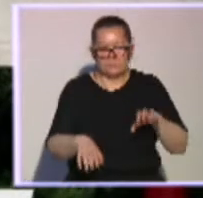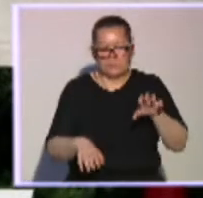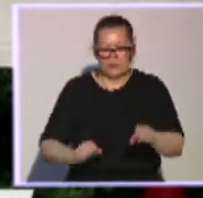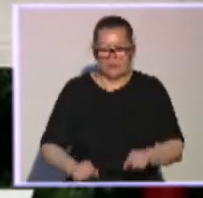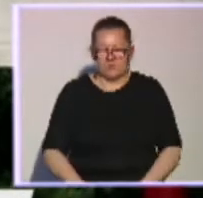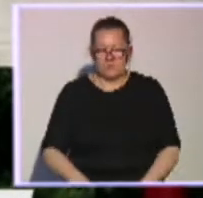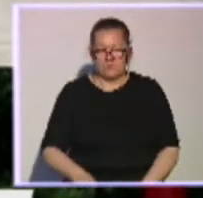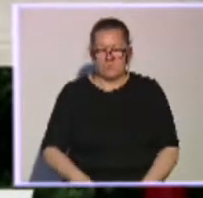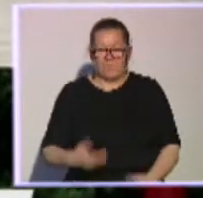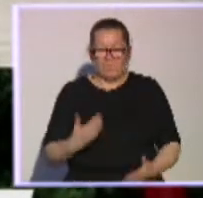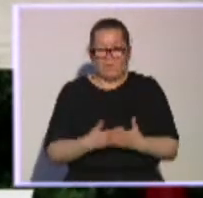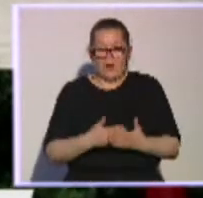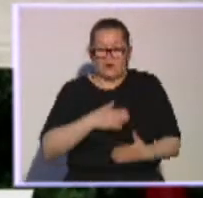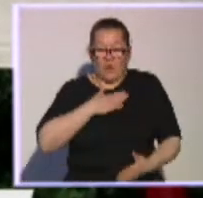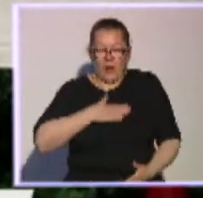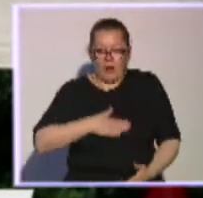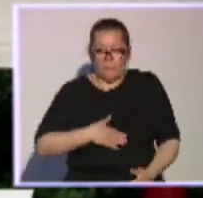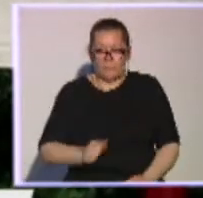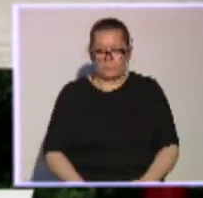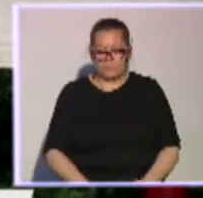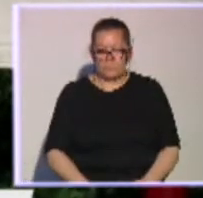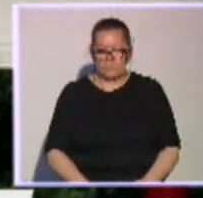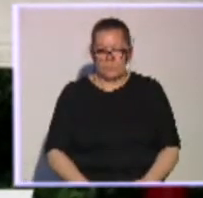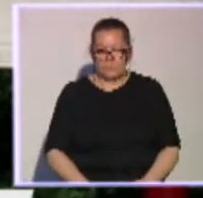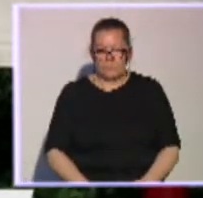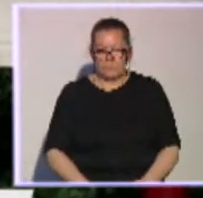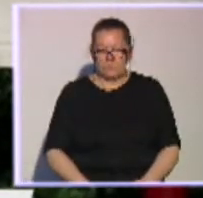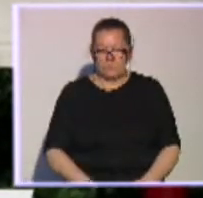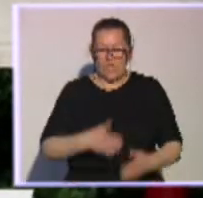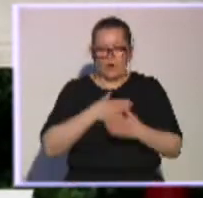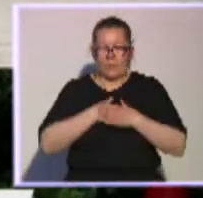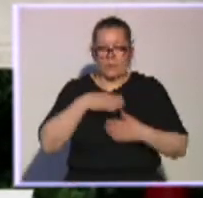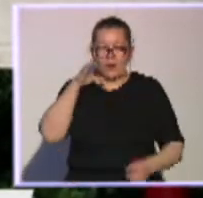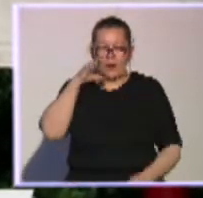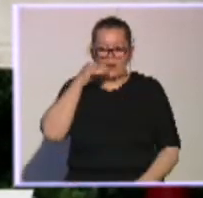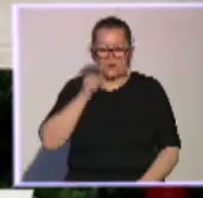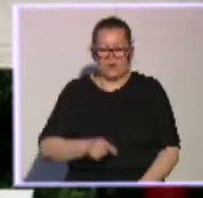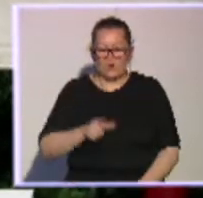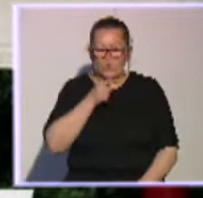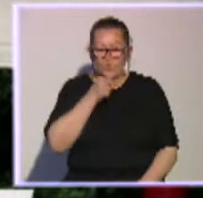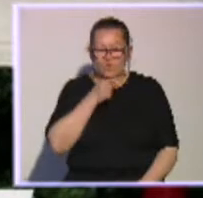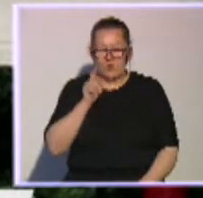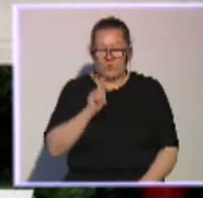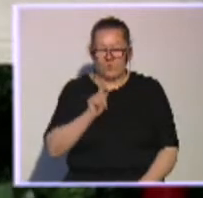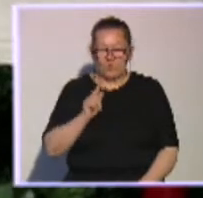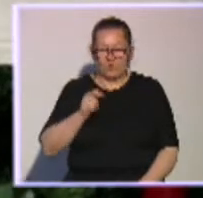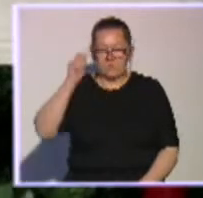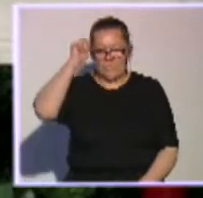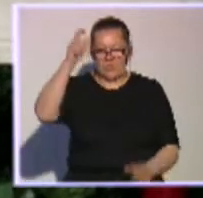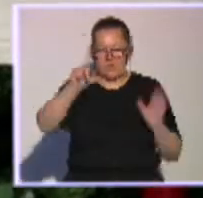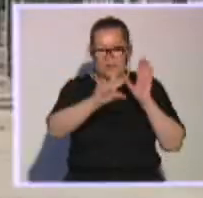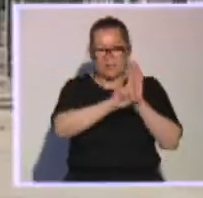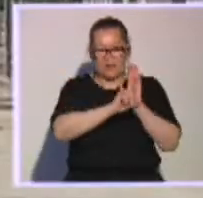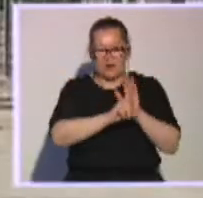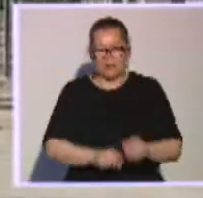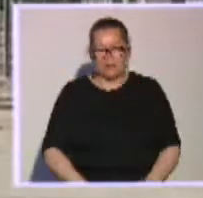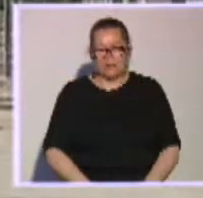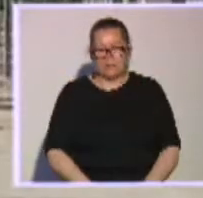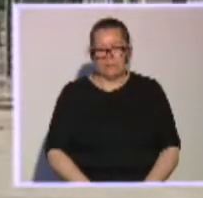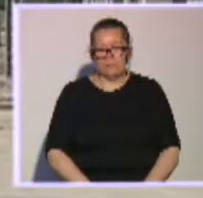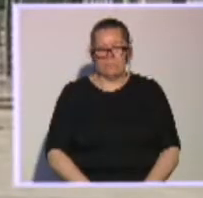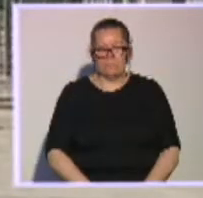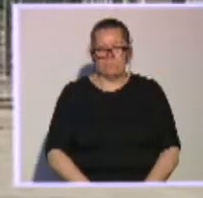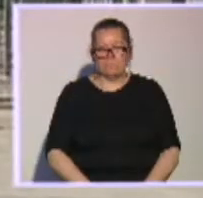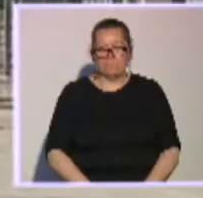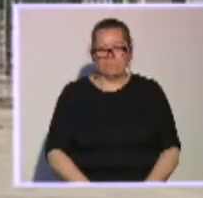intenție fără drept și uciderea câinilor de către alte persoane decât cele prevăzute conform ordonanței de urgență a guvernului 155 din